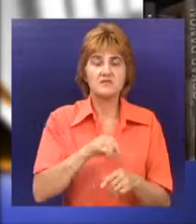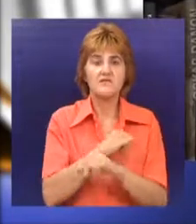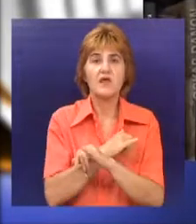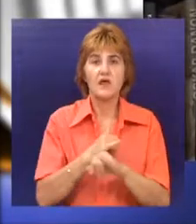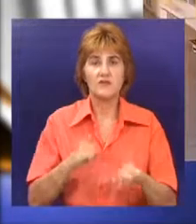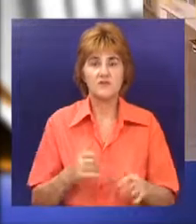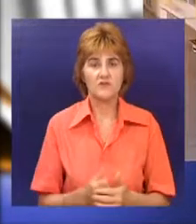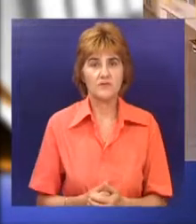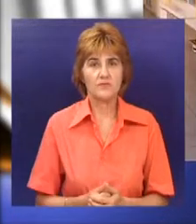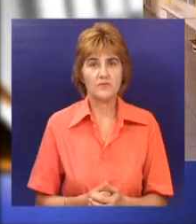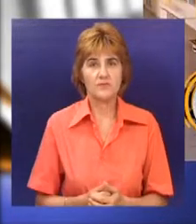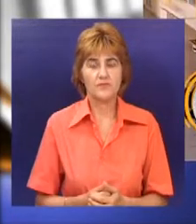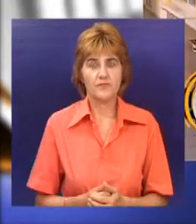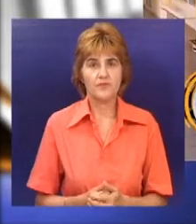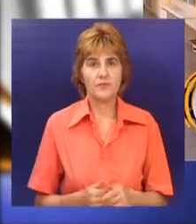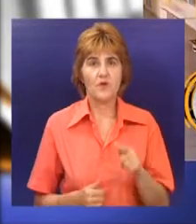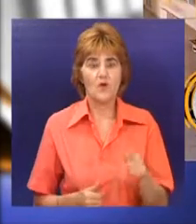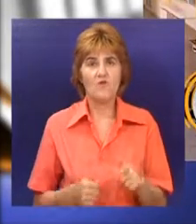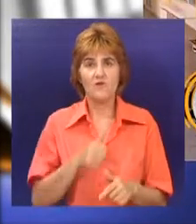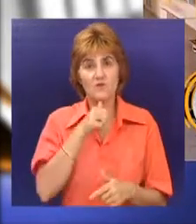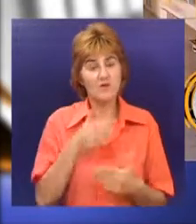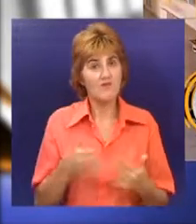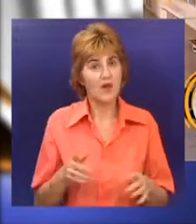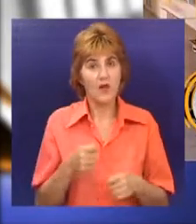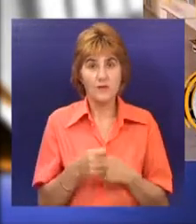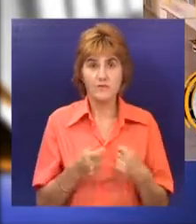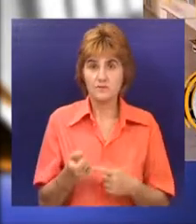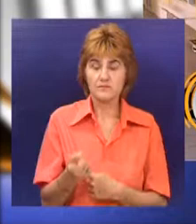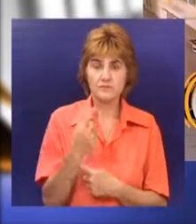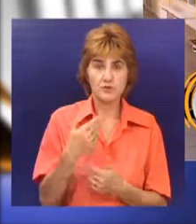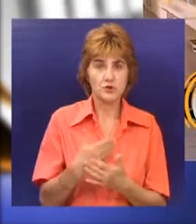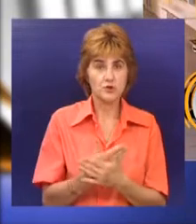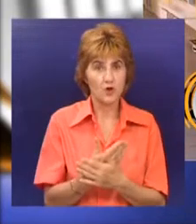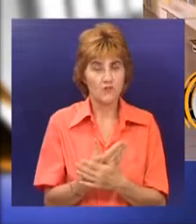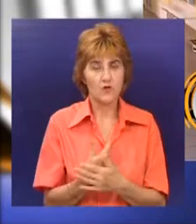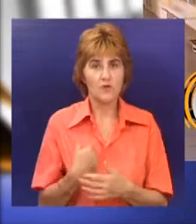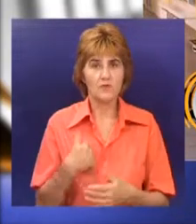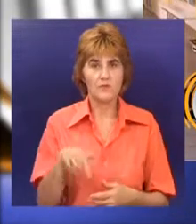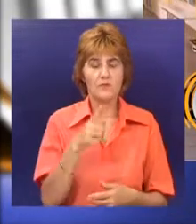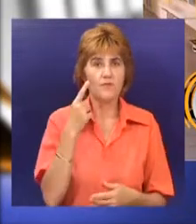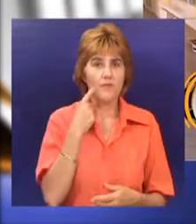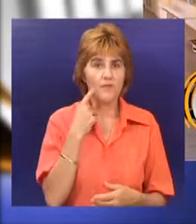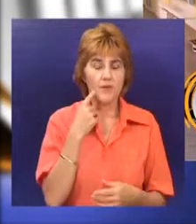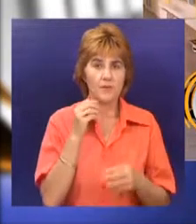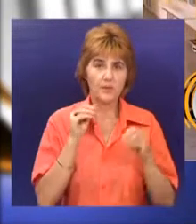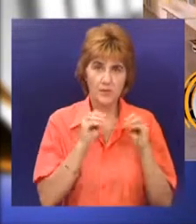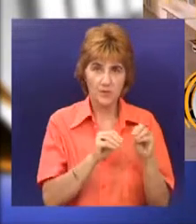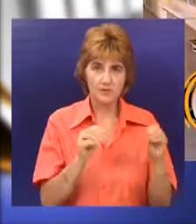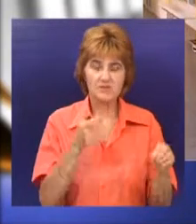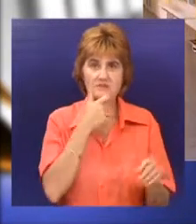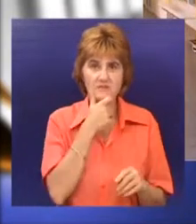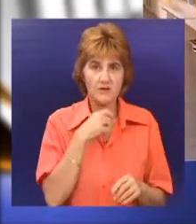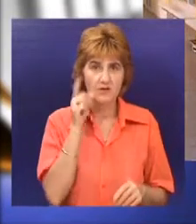savladavanju materije. Ovo jeste jedan veliki izazov, nešto novo za nas. Trudit ćemo se da ide u smislu računarske